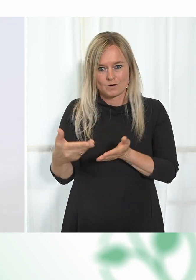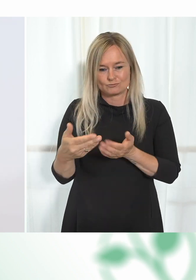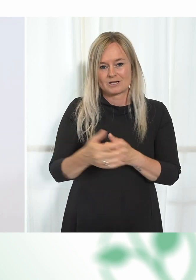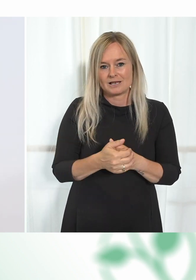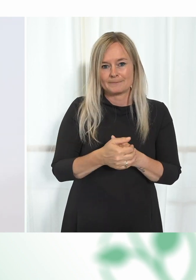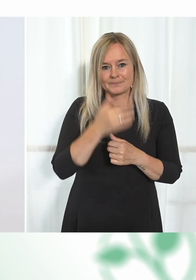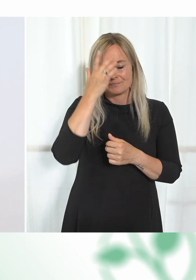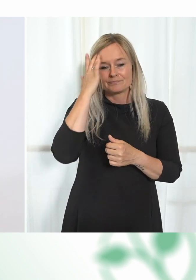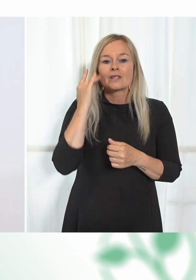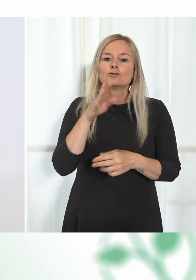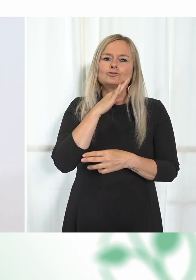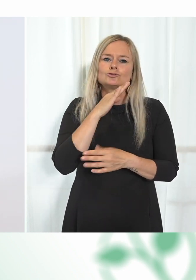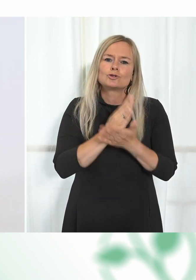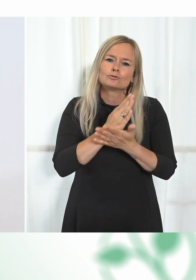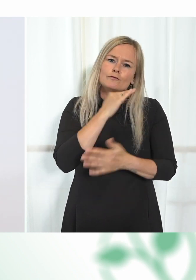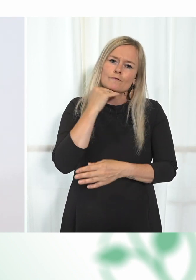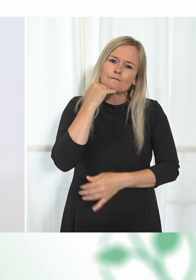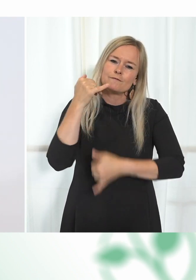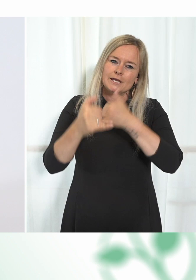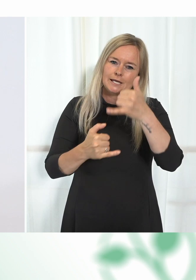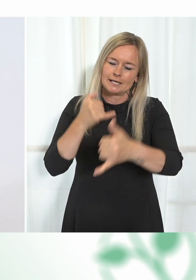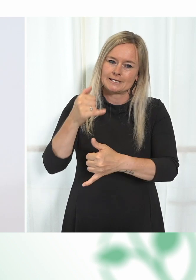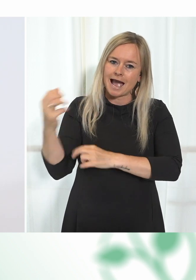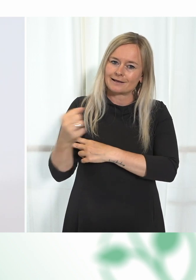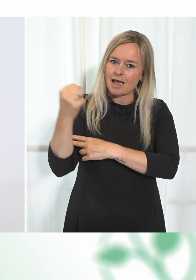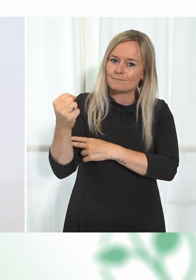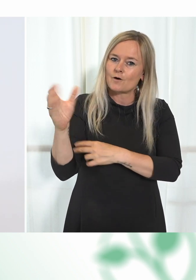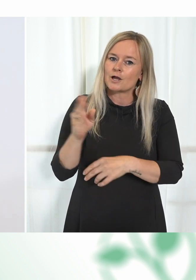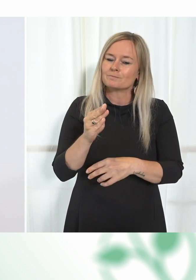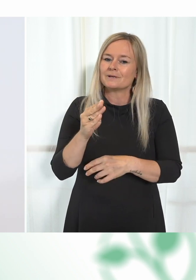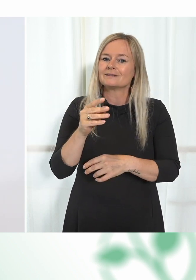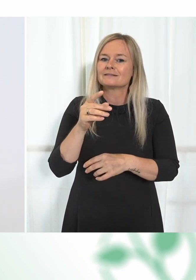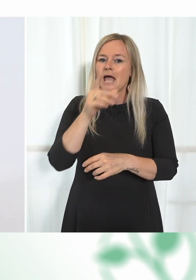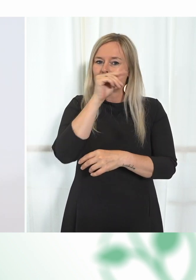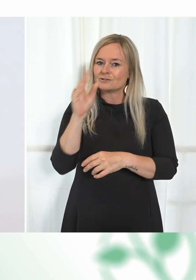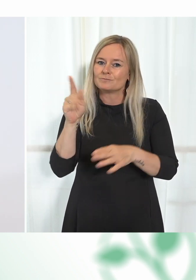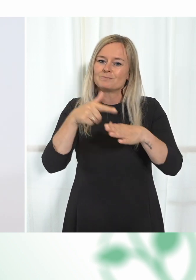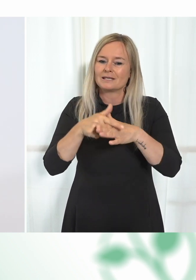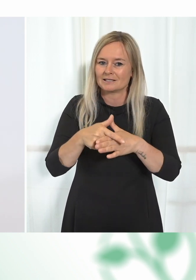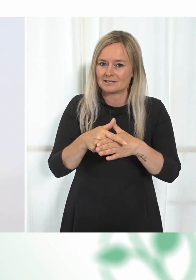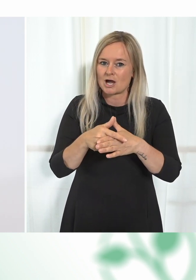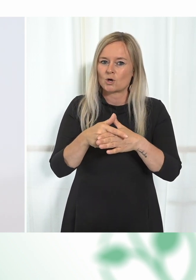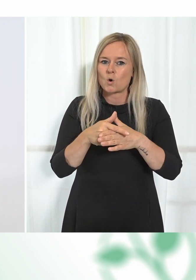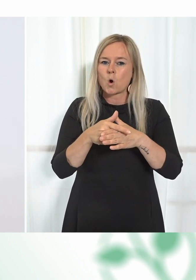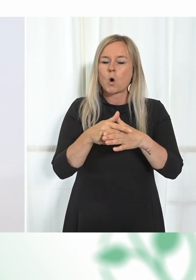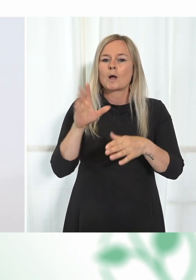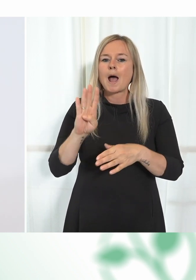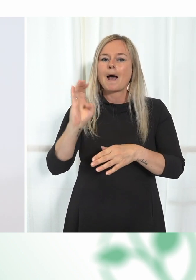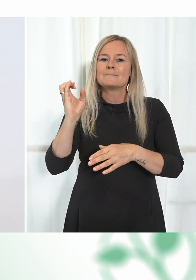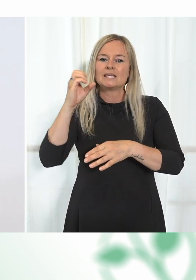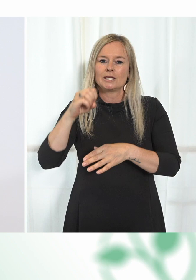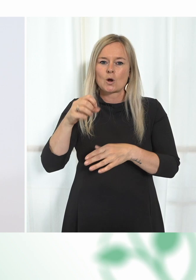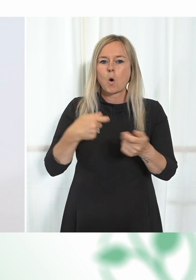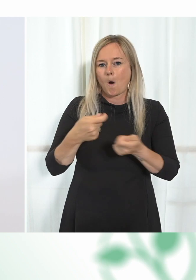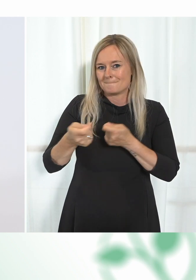das viele Jahre schon einen Erfolg mit Menschen mit Behinderung feiern konnte, und zwar Dens Biomarkt. Und da freuen wir uns, dass